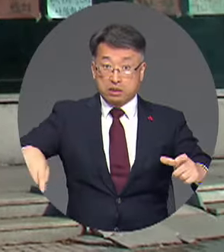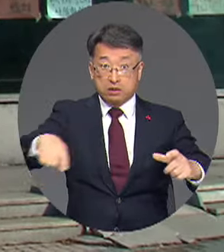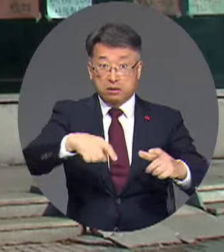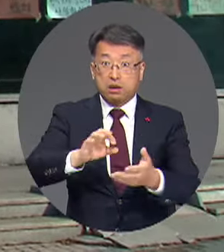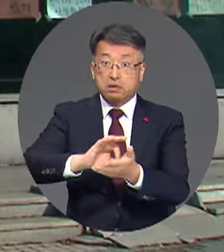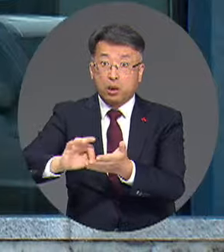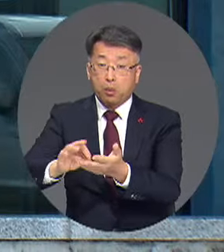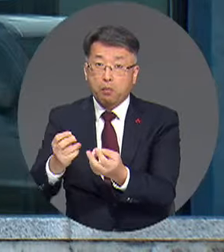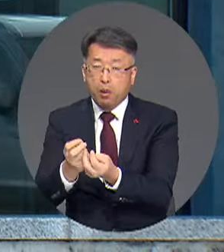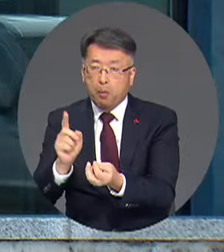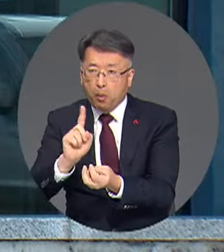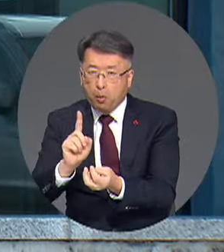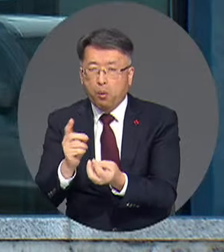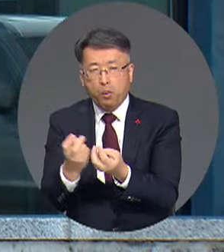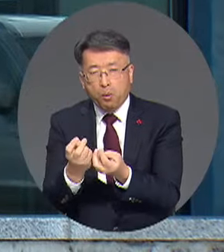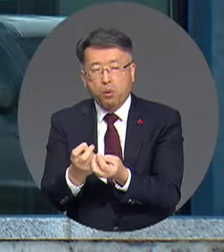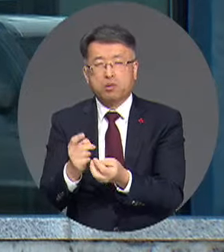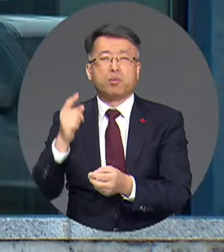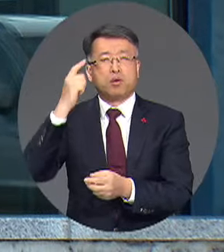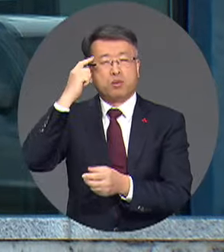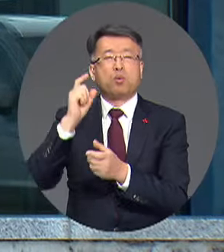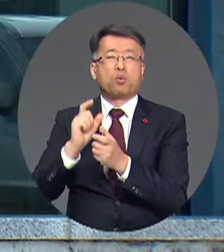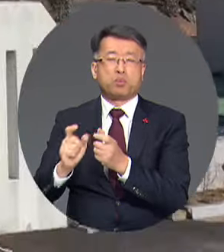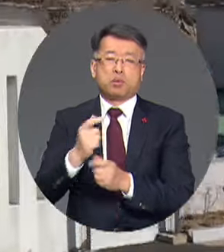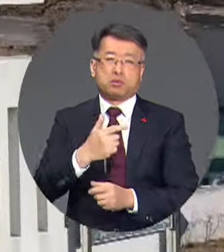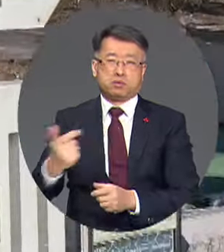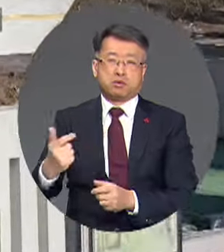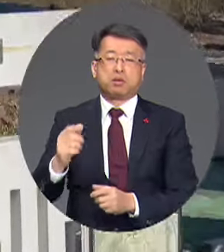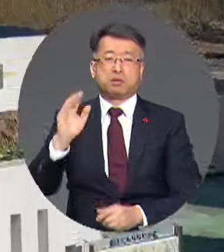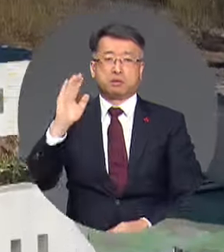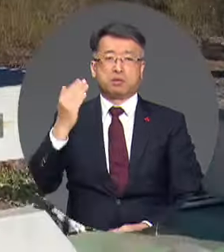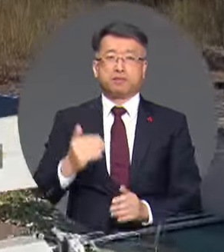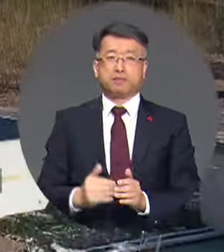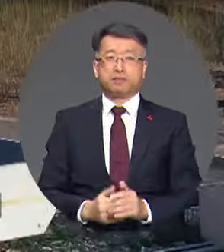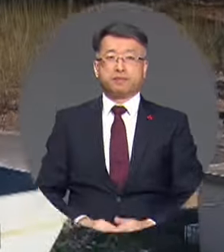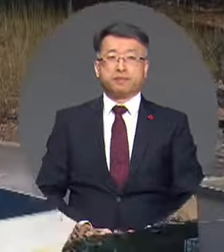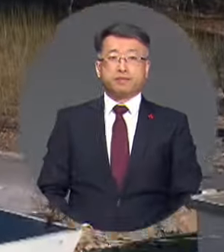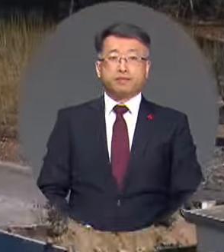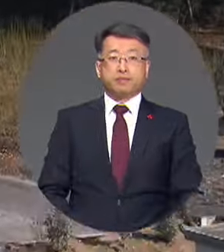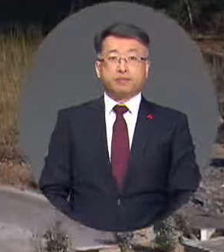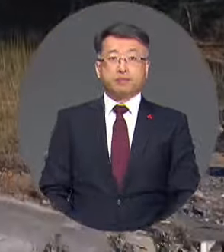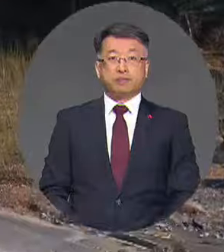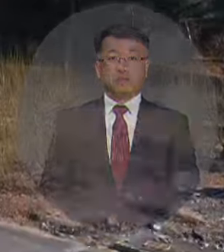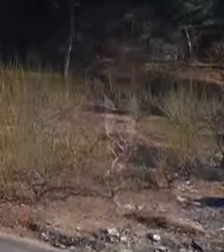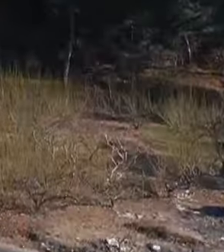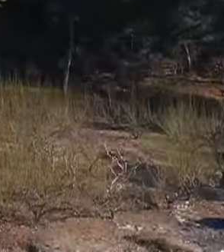마련이라는 새로운 부담과 과제를 남기고 있습니다 MBC 뉴스 식입니다